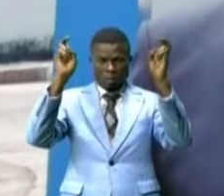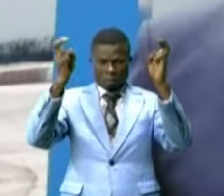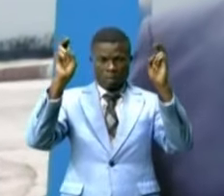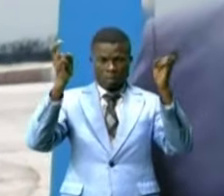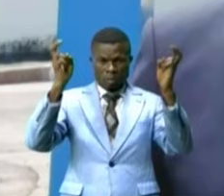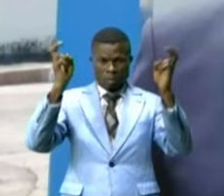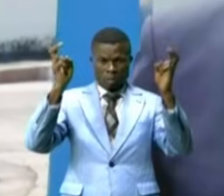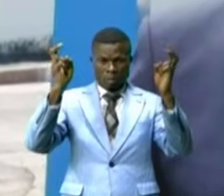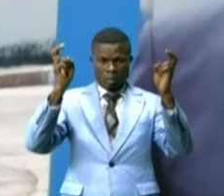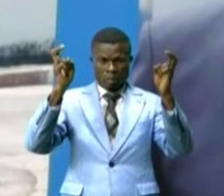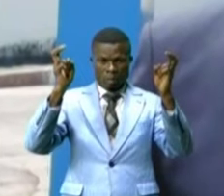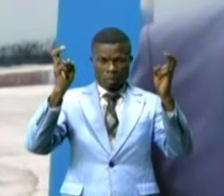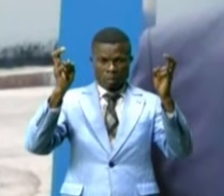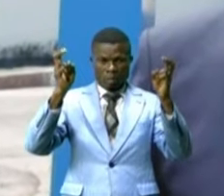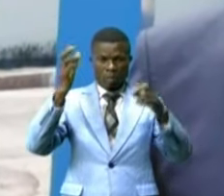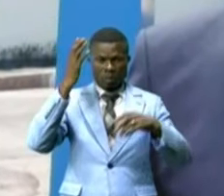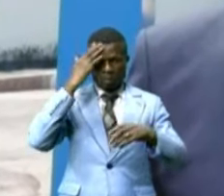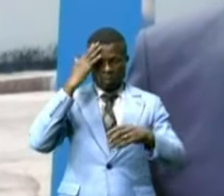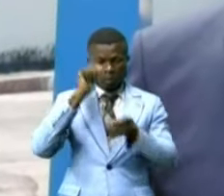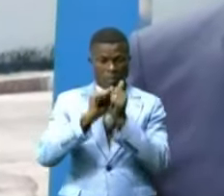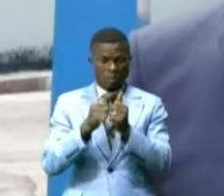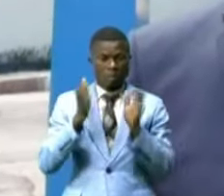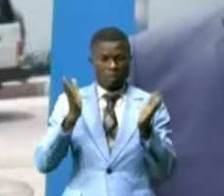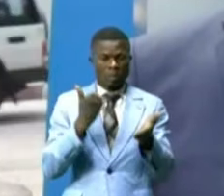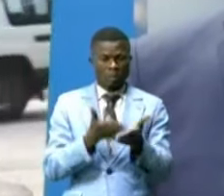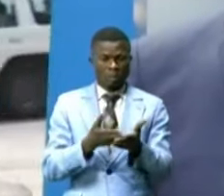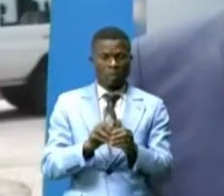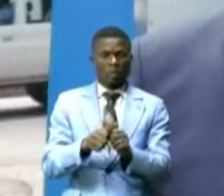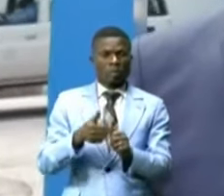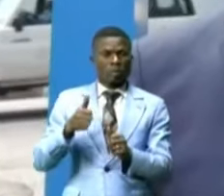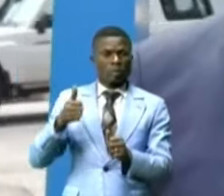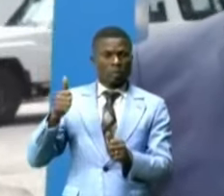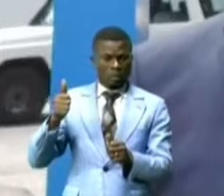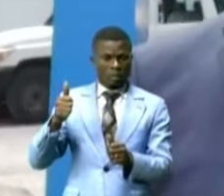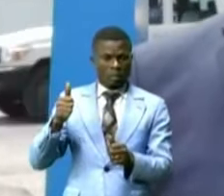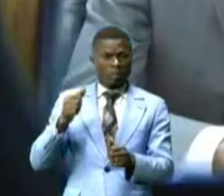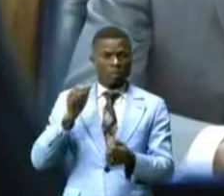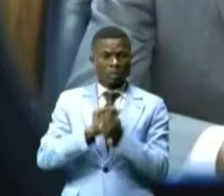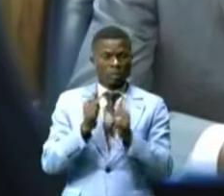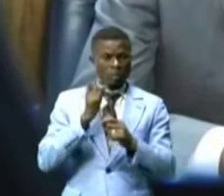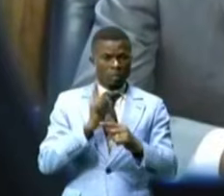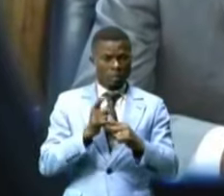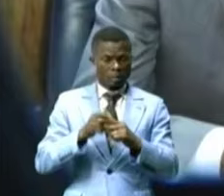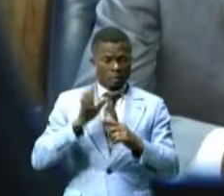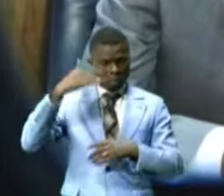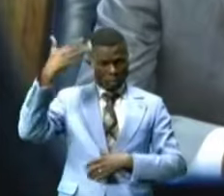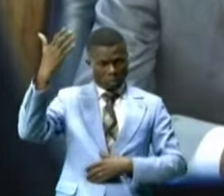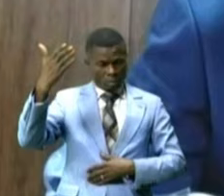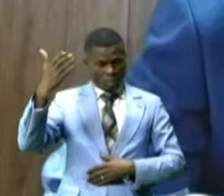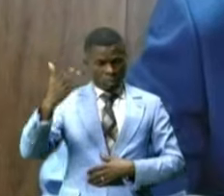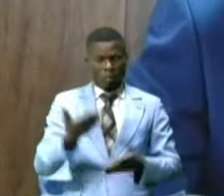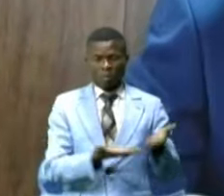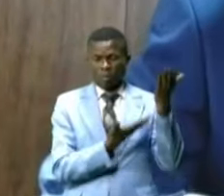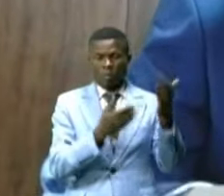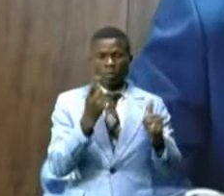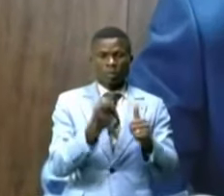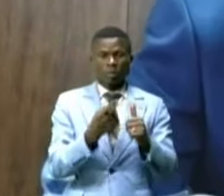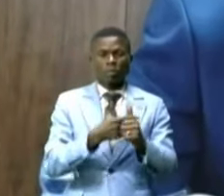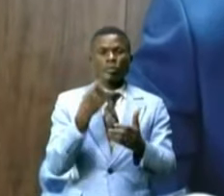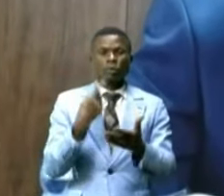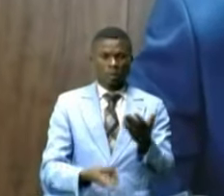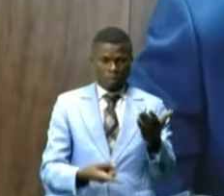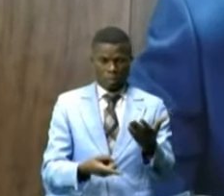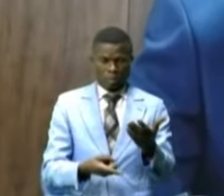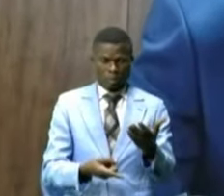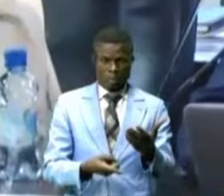est connaître ses risques pour éviter les complications. Mais ce qui est plus important encore,